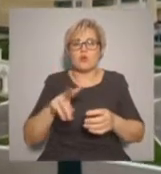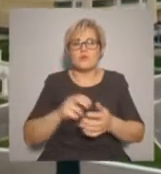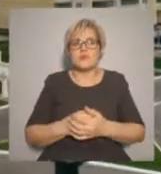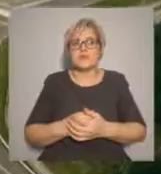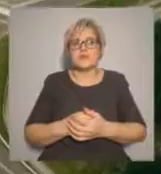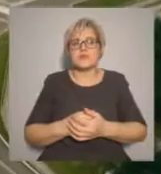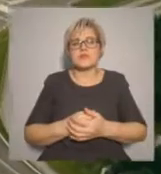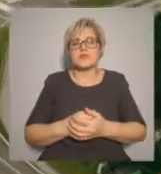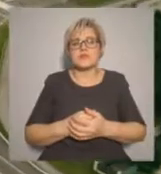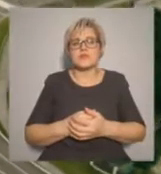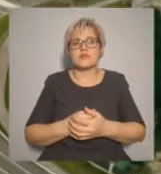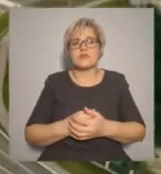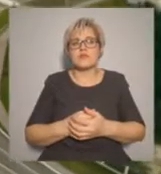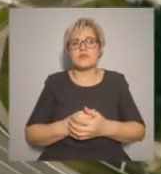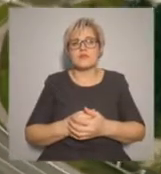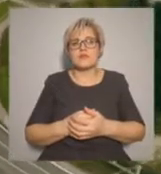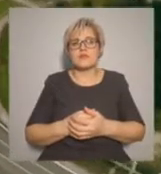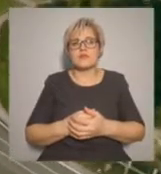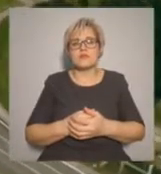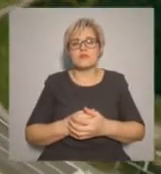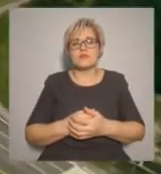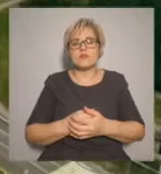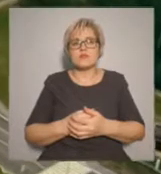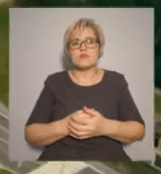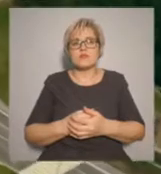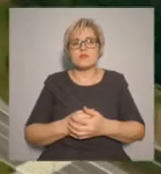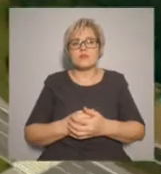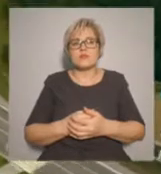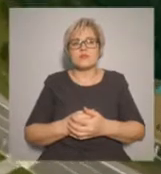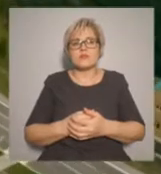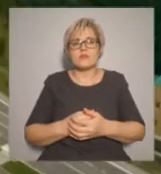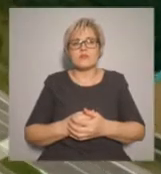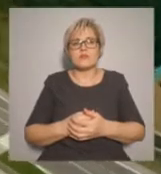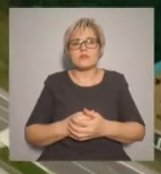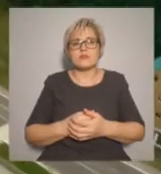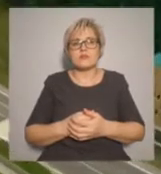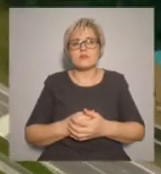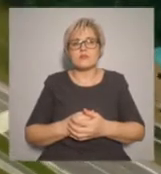президентом компании «Лукойл» Вагитом Алекперовым и митрополитом Хатмансийским и Сургутским Павлом.